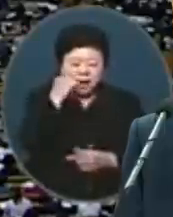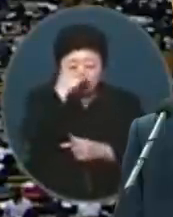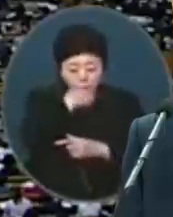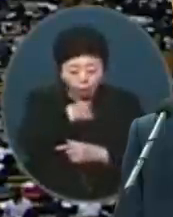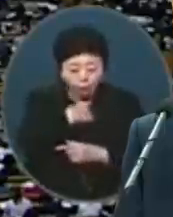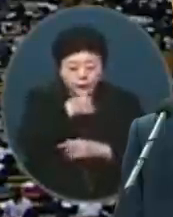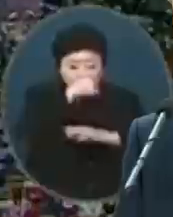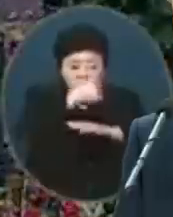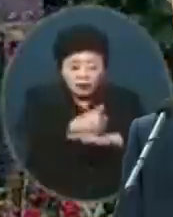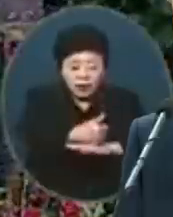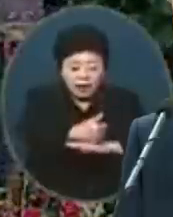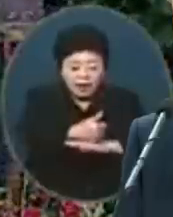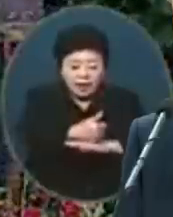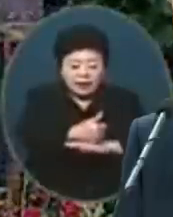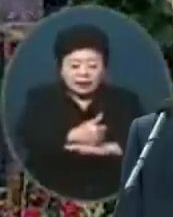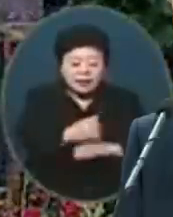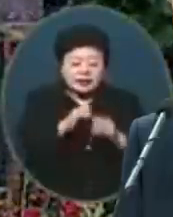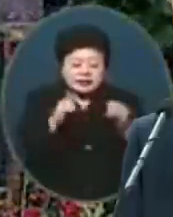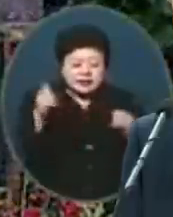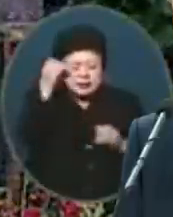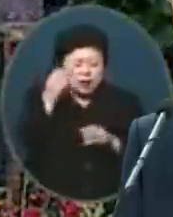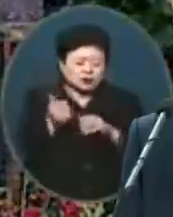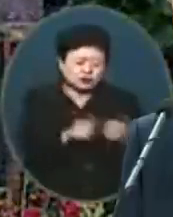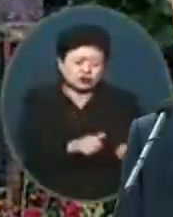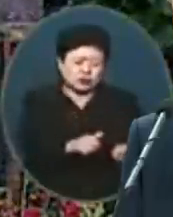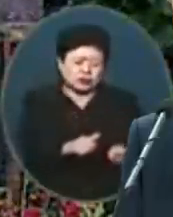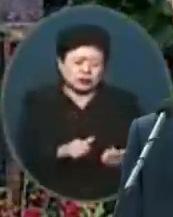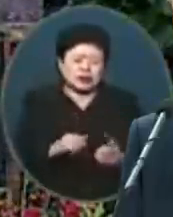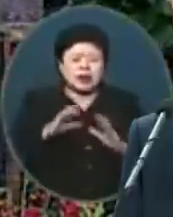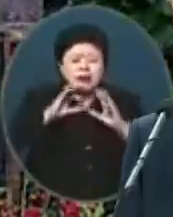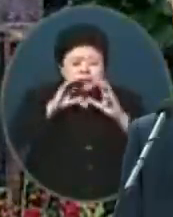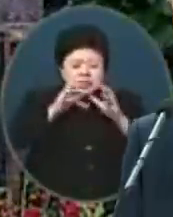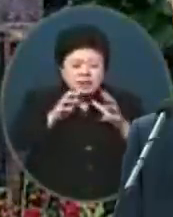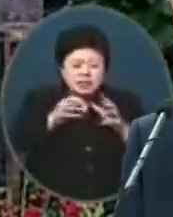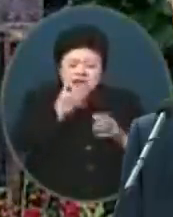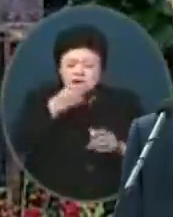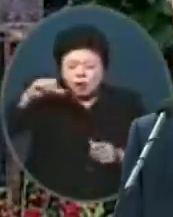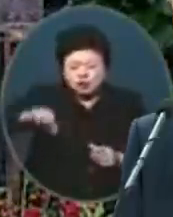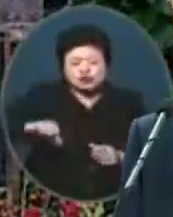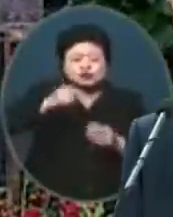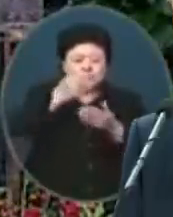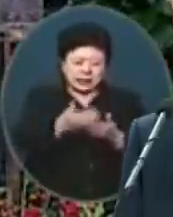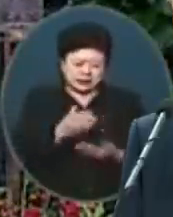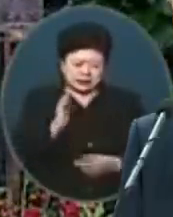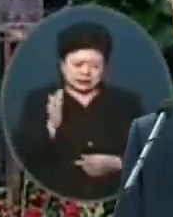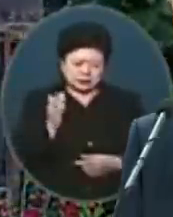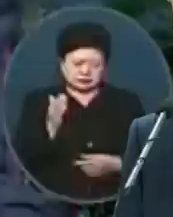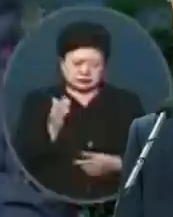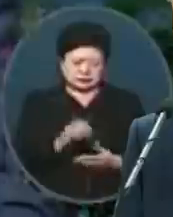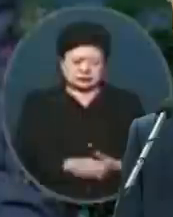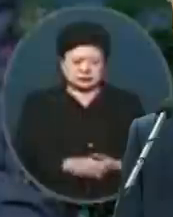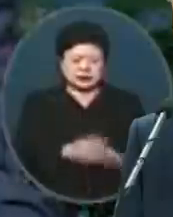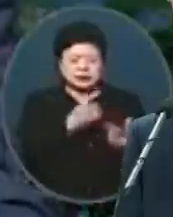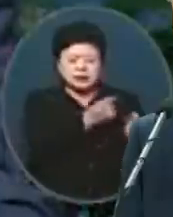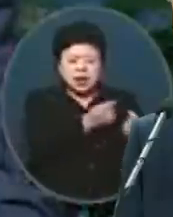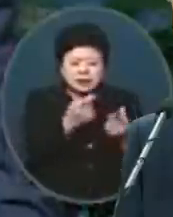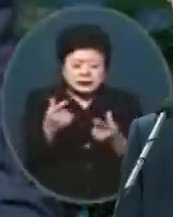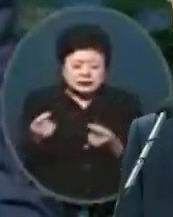따먹은 결과로 인간의 영이 죽고 온 세상이 저주를 받았는데 바로 이와